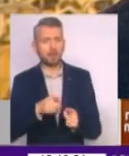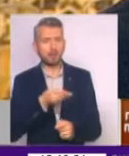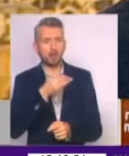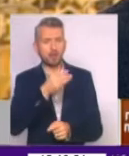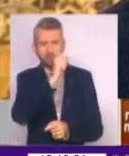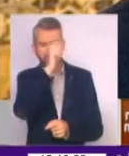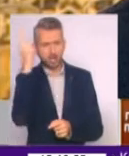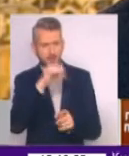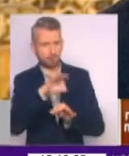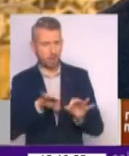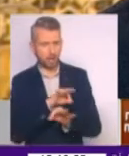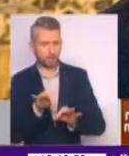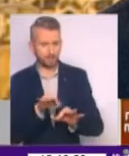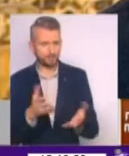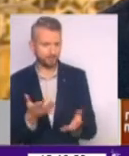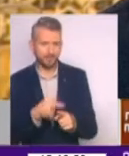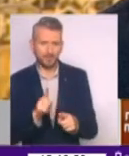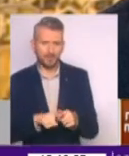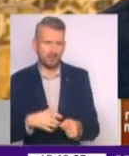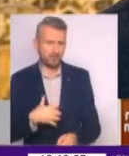Тобто це ну,